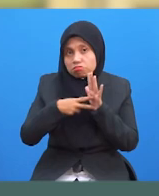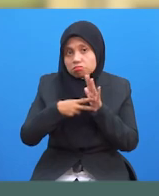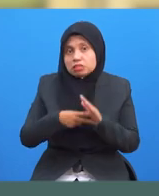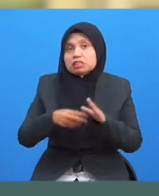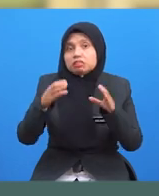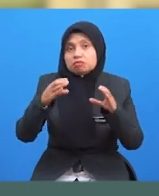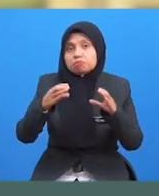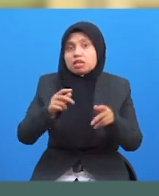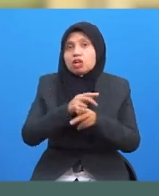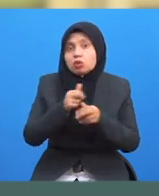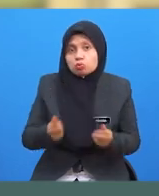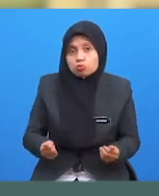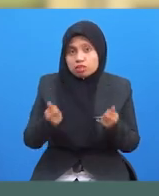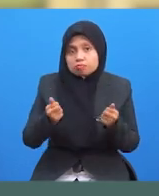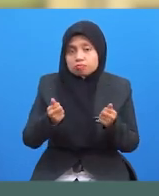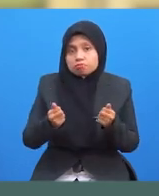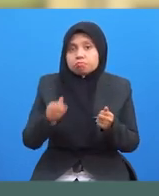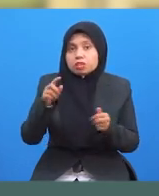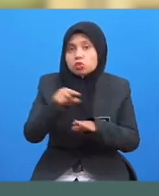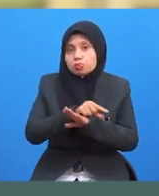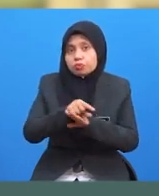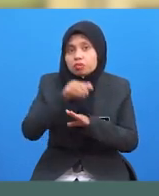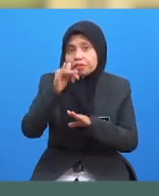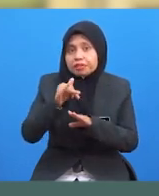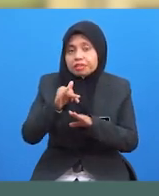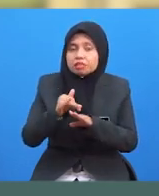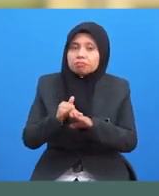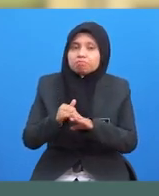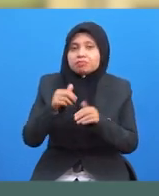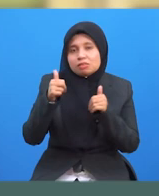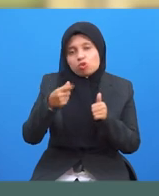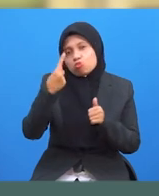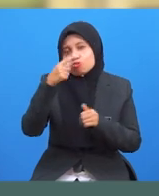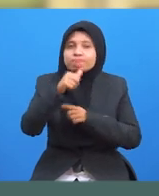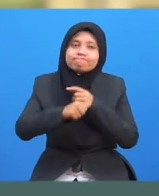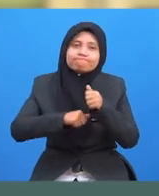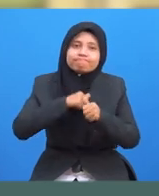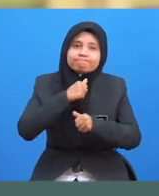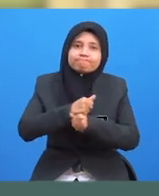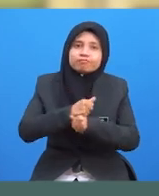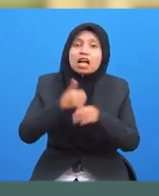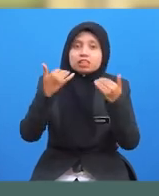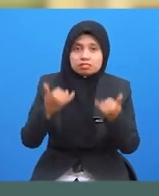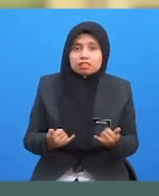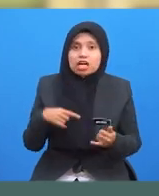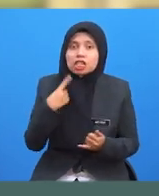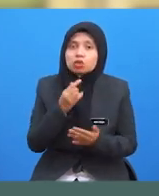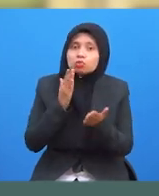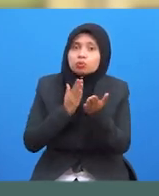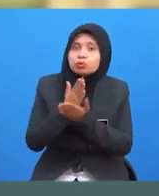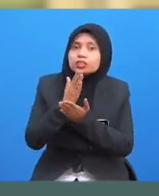ialah penggunaan pengangkutan yang mesra alam. Sekarang,